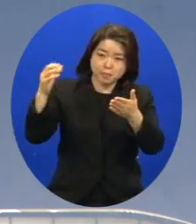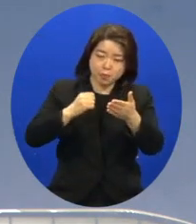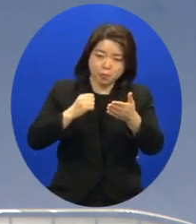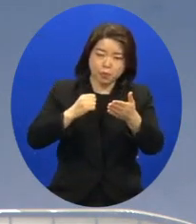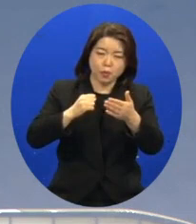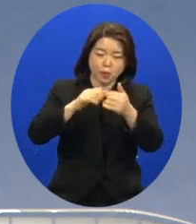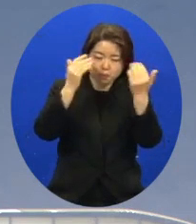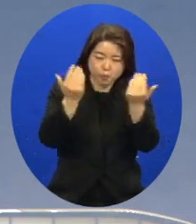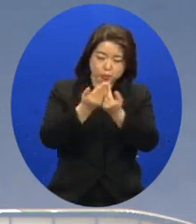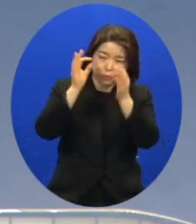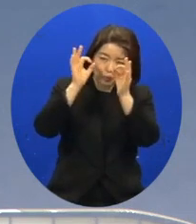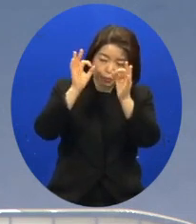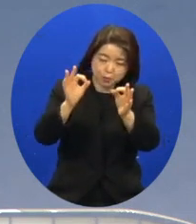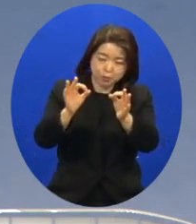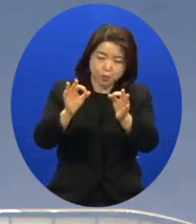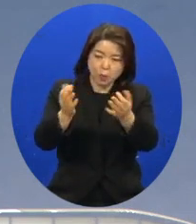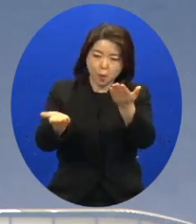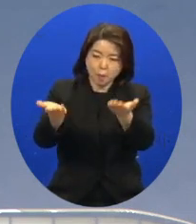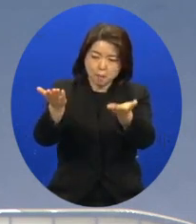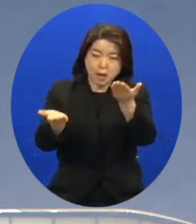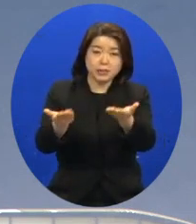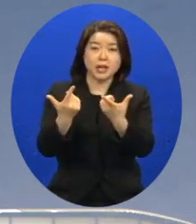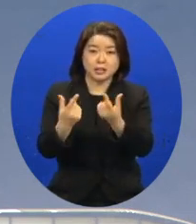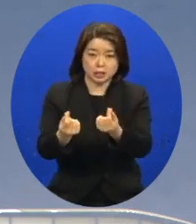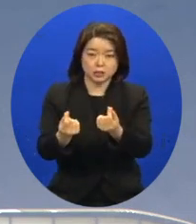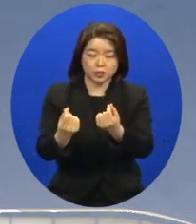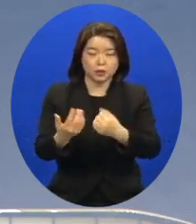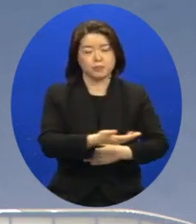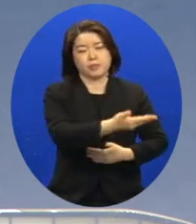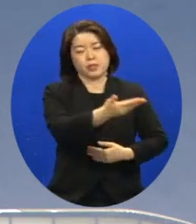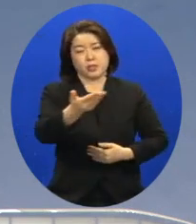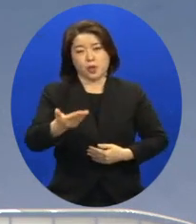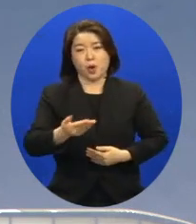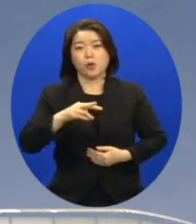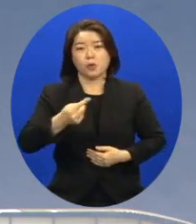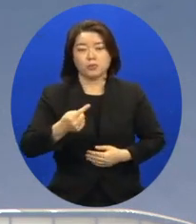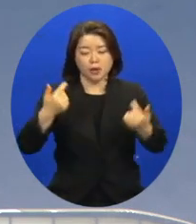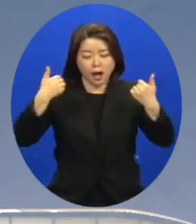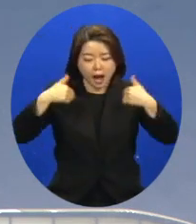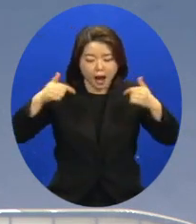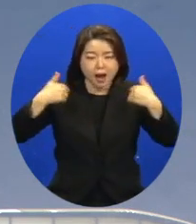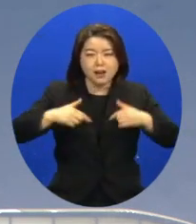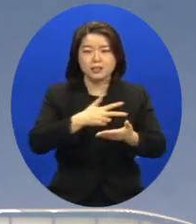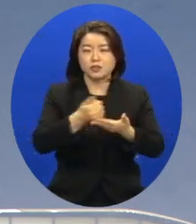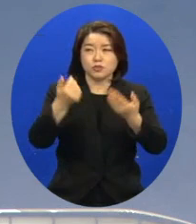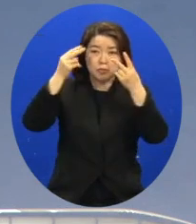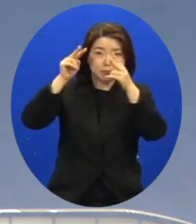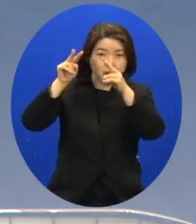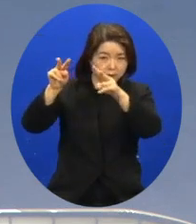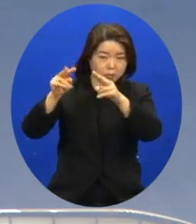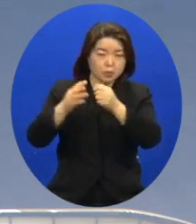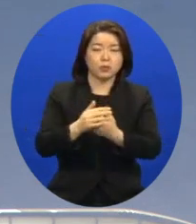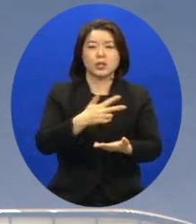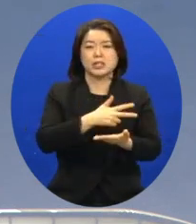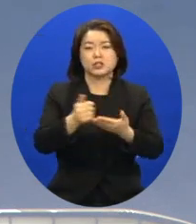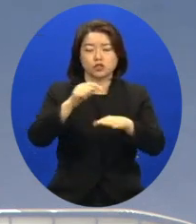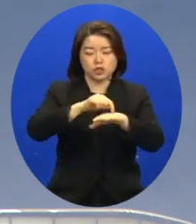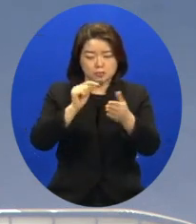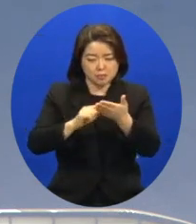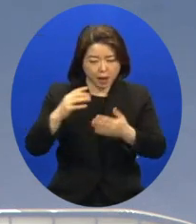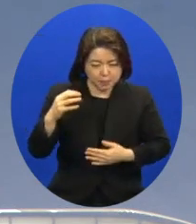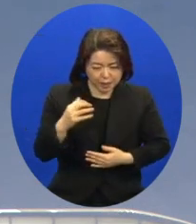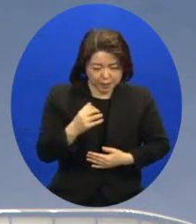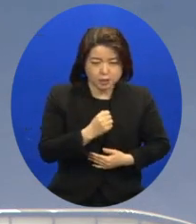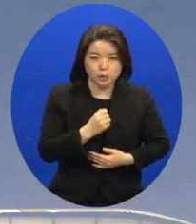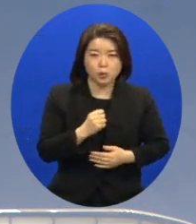것을 보고 판단하려고 하는 것처럼 여러분들도 항상 주님을 바라보고 주님의 마음을